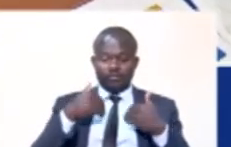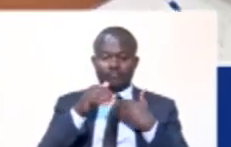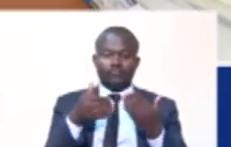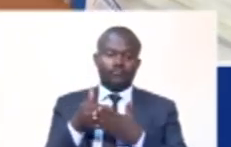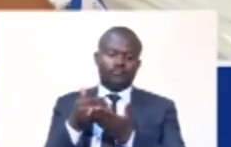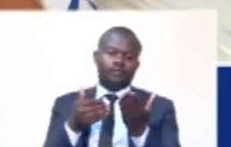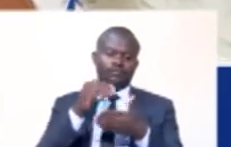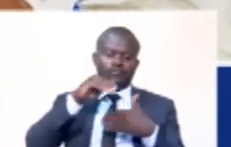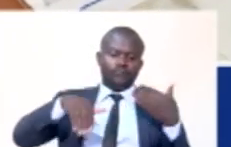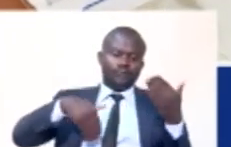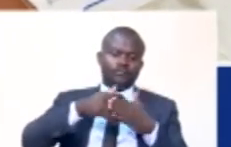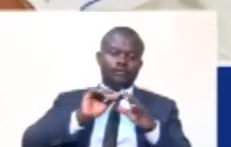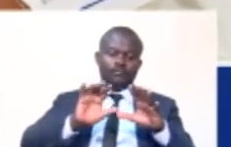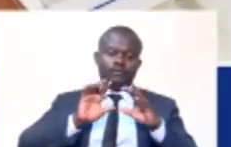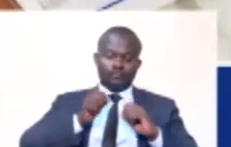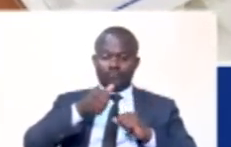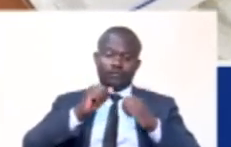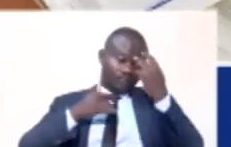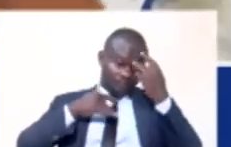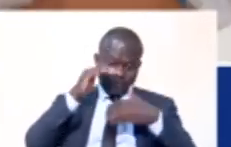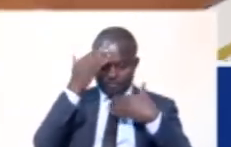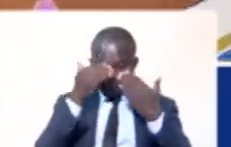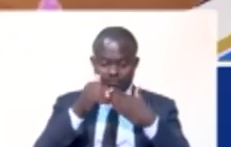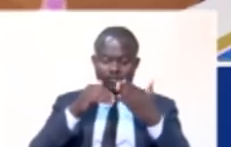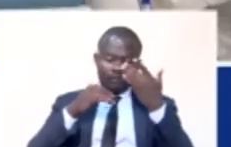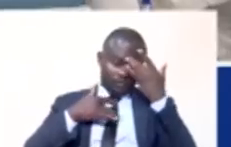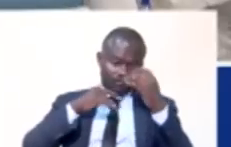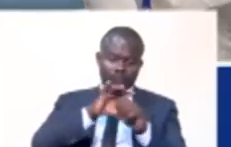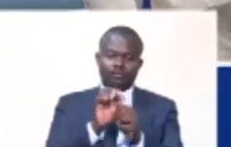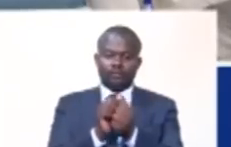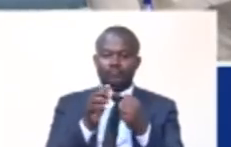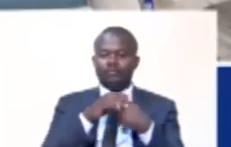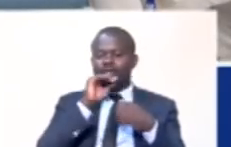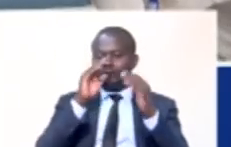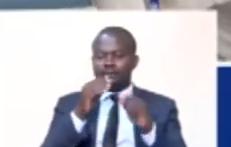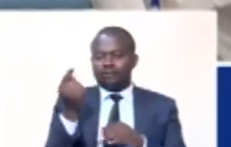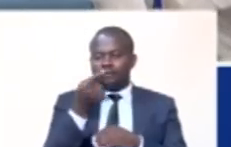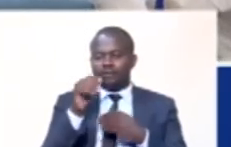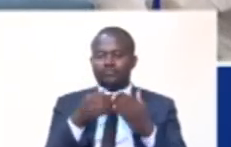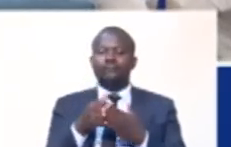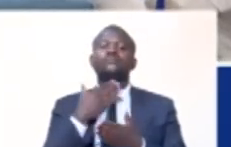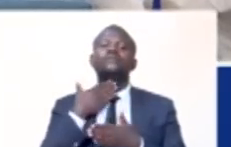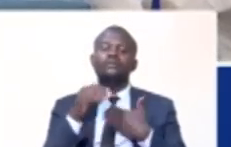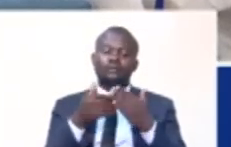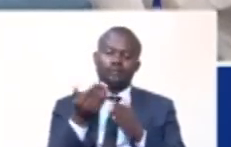zose zo kwirinda iki cyorezo cya COVID-19. Nta muntu n'umwe wifuza yuko twasubira